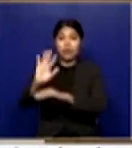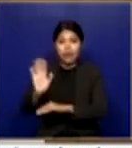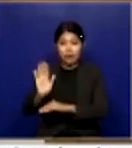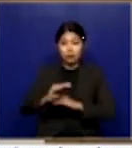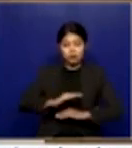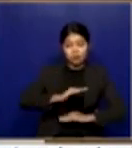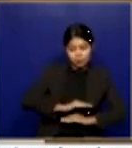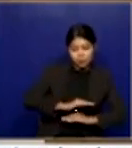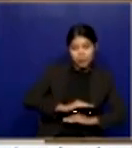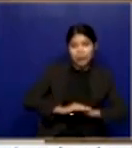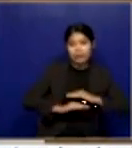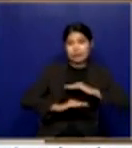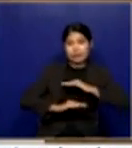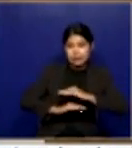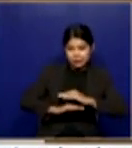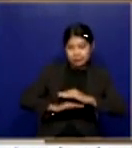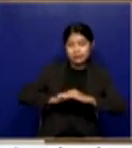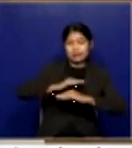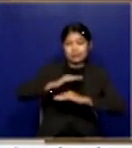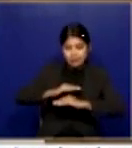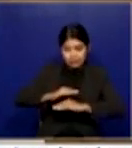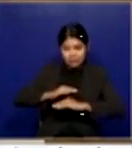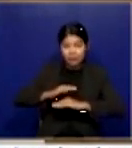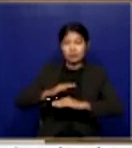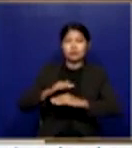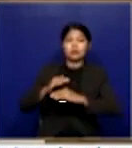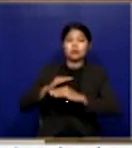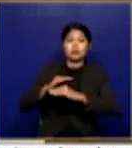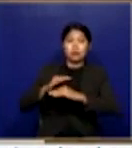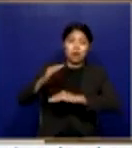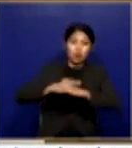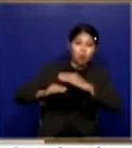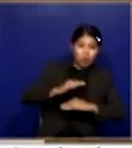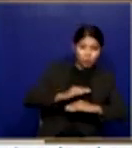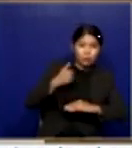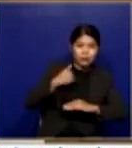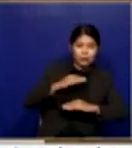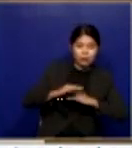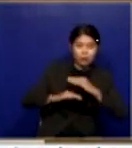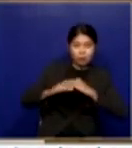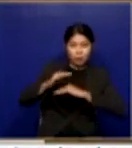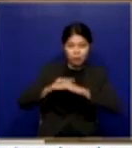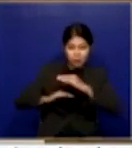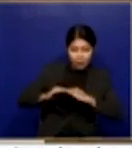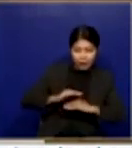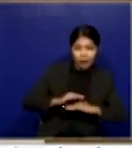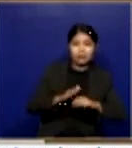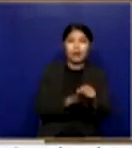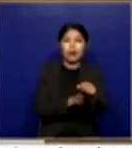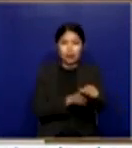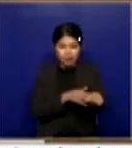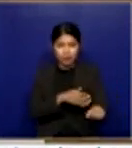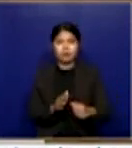ที่ลดลงแต่ก็มีหลายอย่างที่ลดลงได้ตาที่ช้าลงกว่าเดิมนะครับ